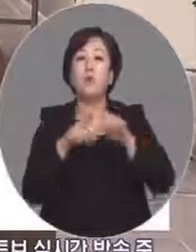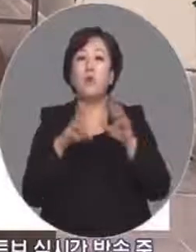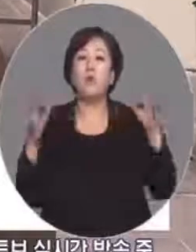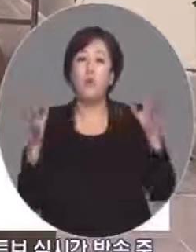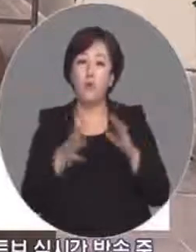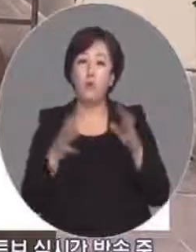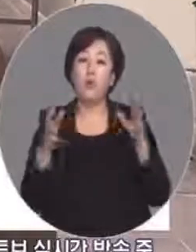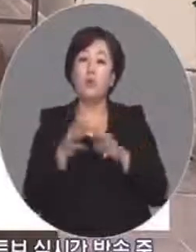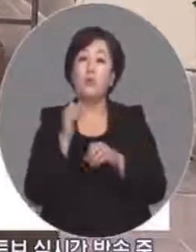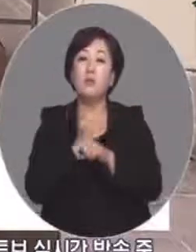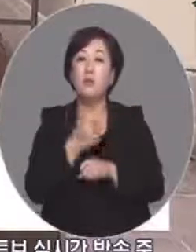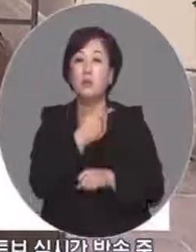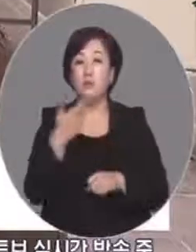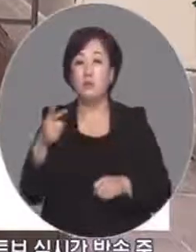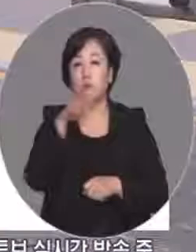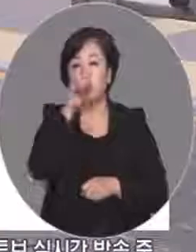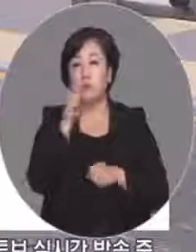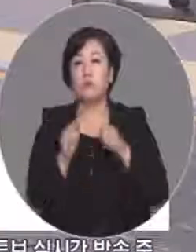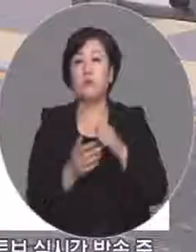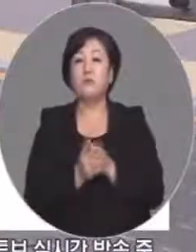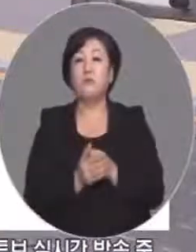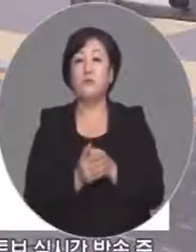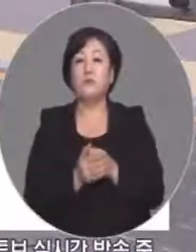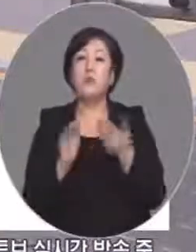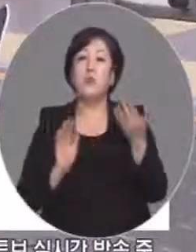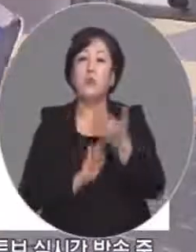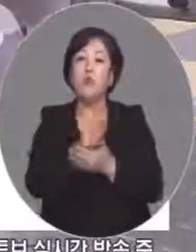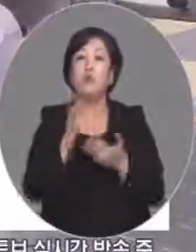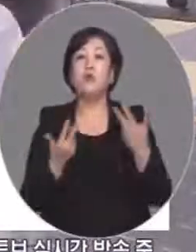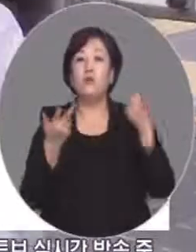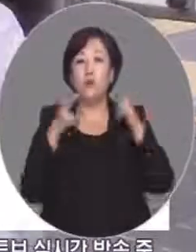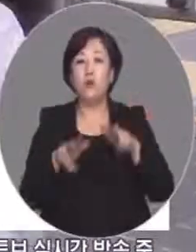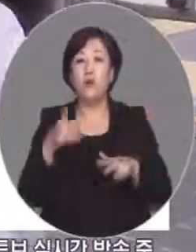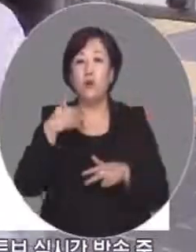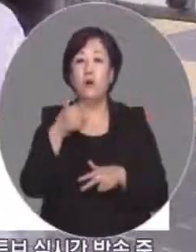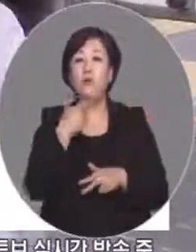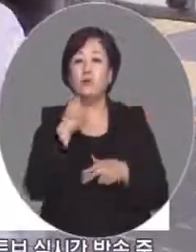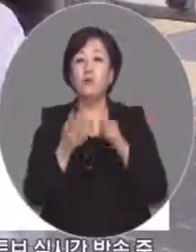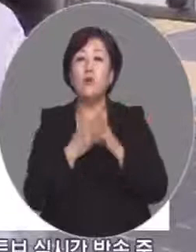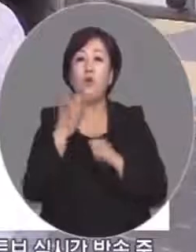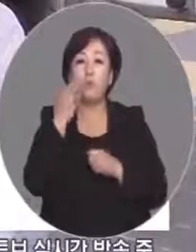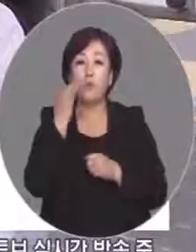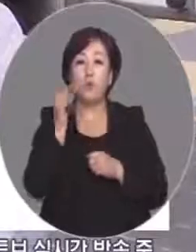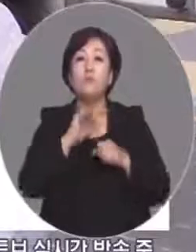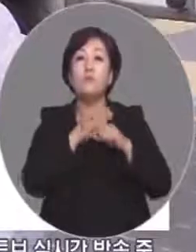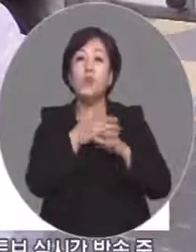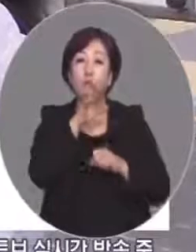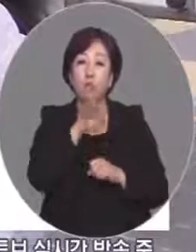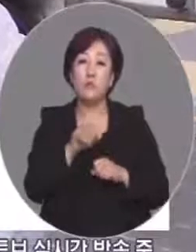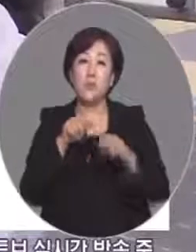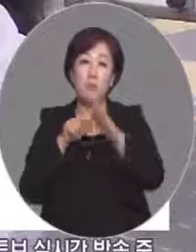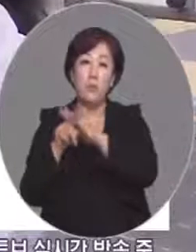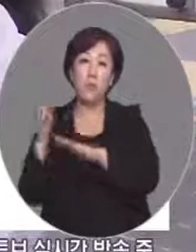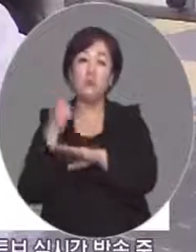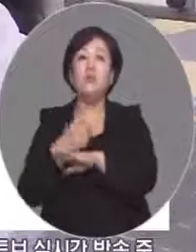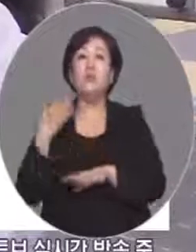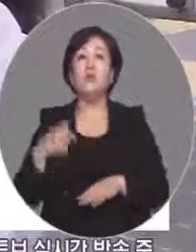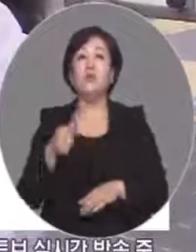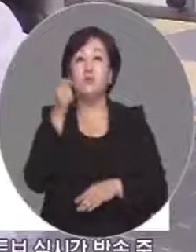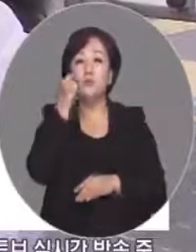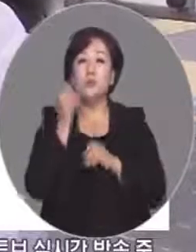모이는 것도 웃음이겠죠. 예. 놀이공원도 가고 싶어요. 부모님 되고 계신데 아직 안 가본 지 좀